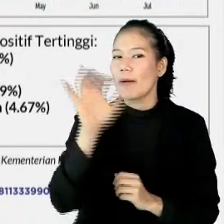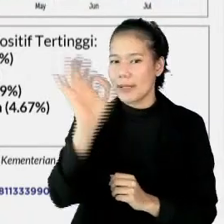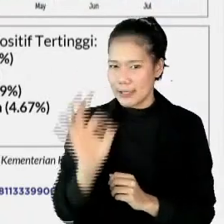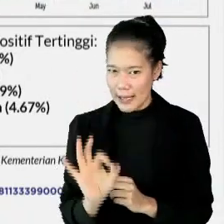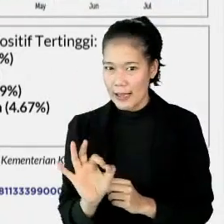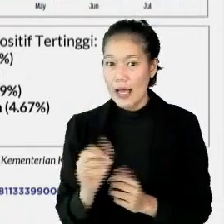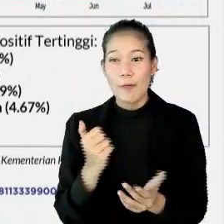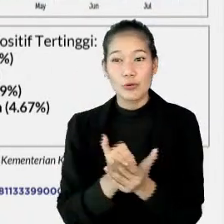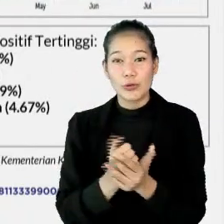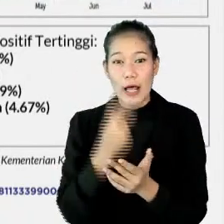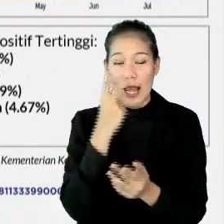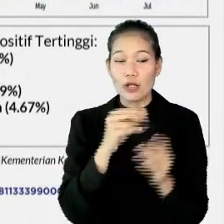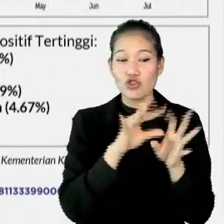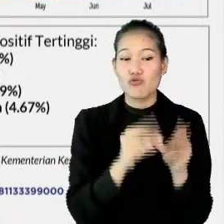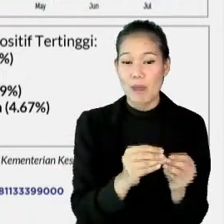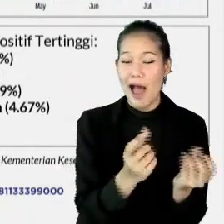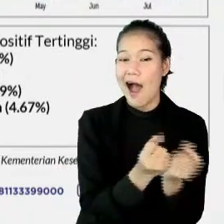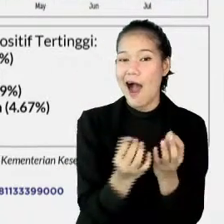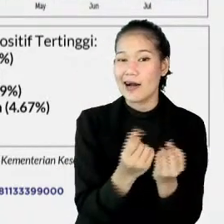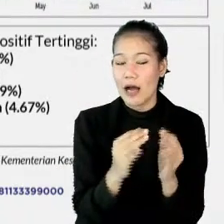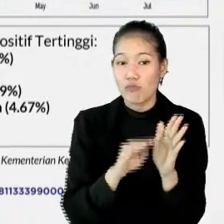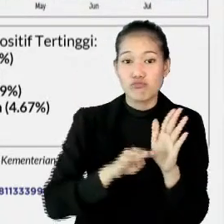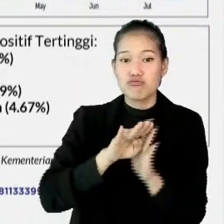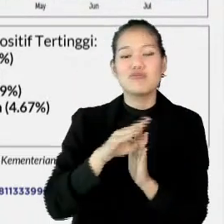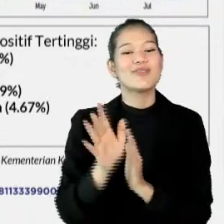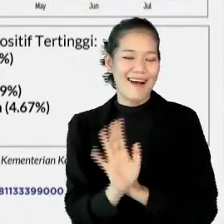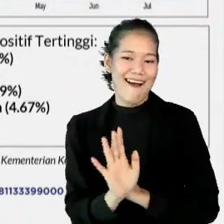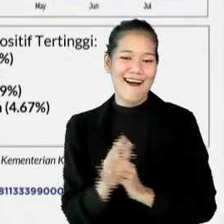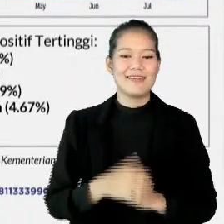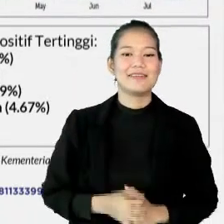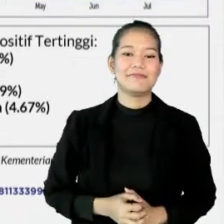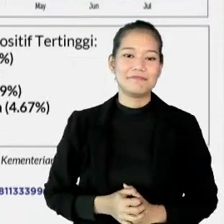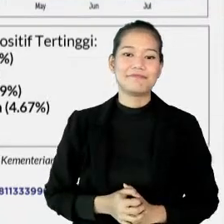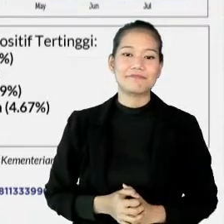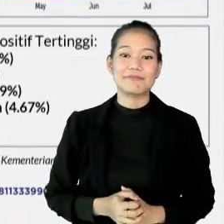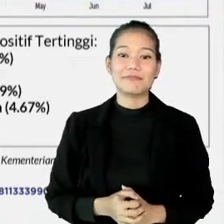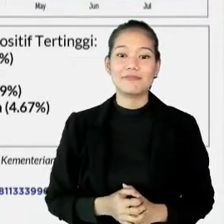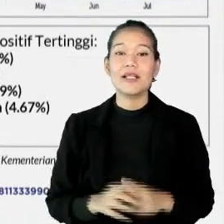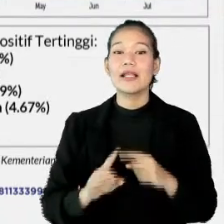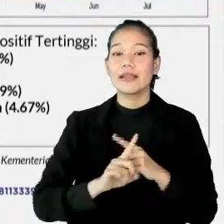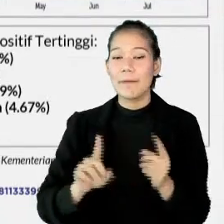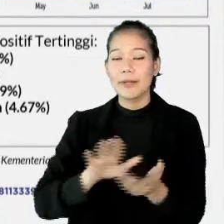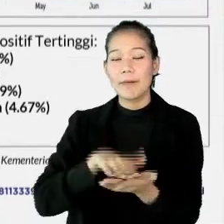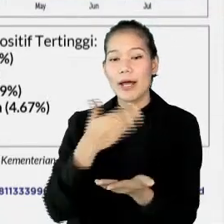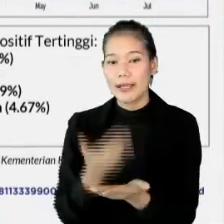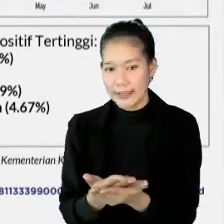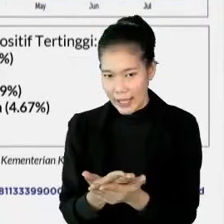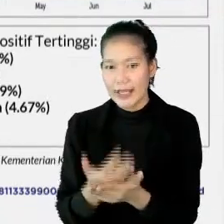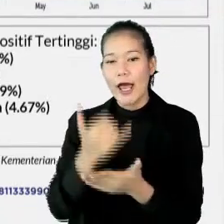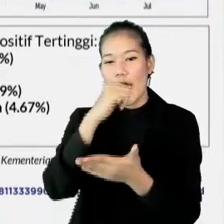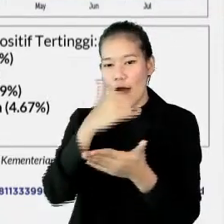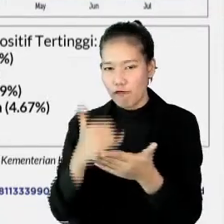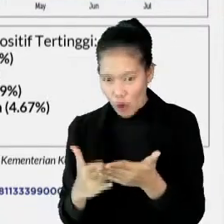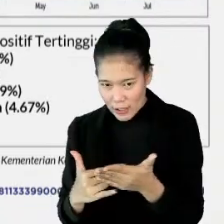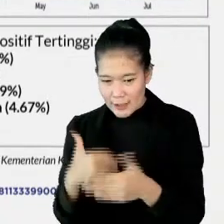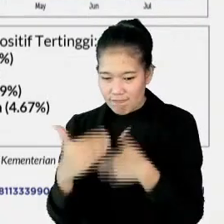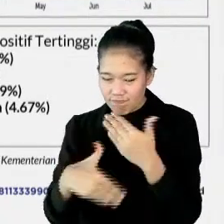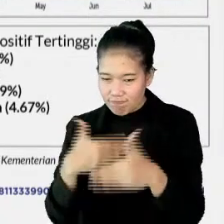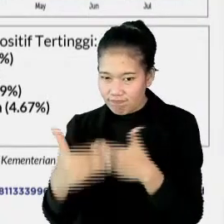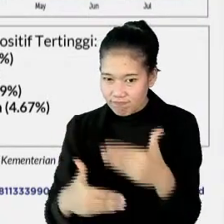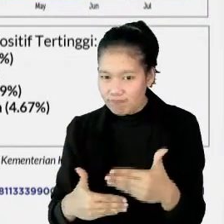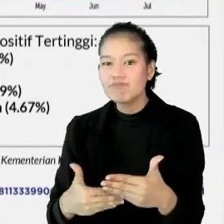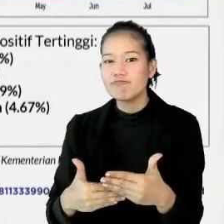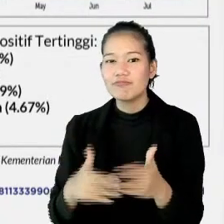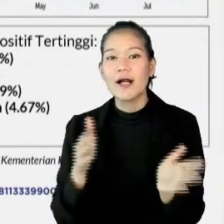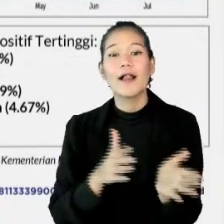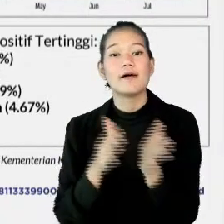terlalu tinggi karena pekan terakhir sudah mulai turun trennya seperti itu. Tapi kematian kita evaluasi lagi secara pekanan.